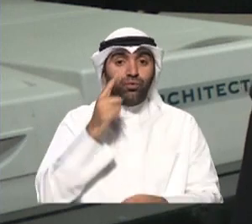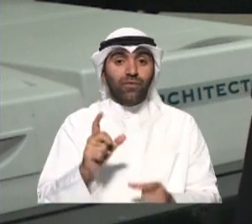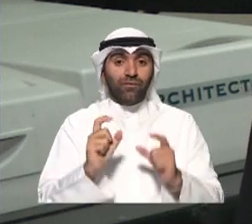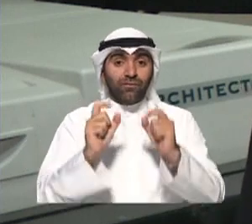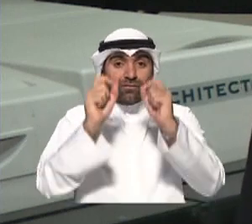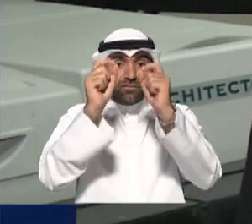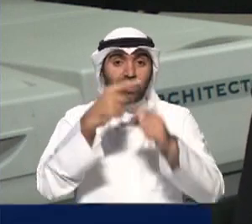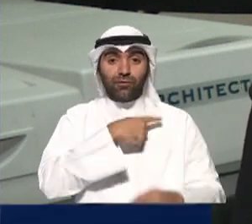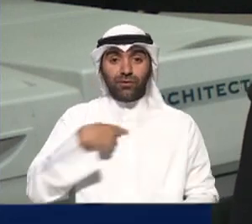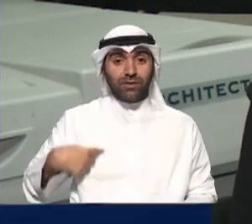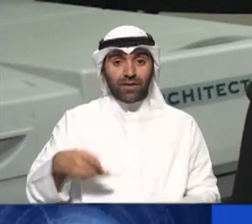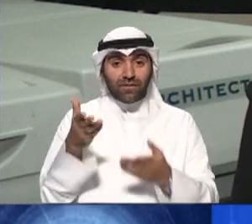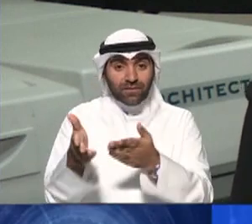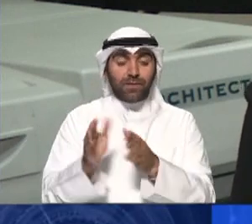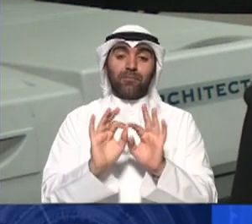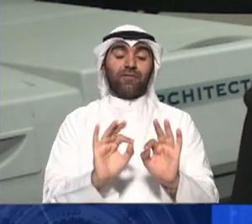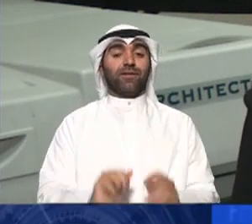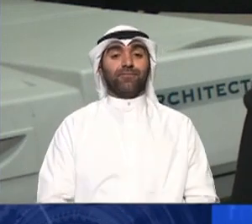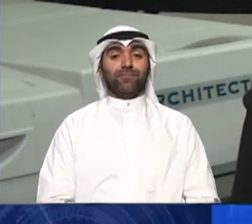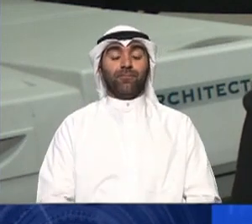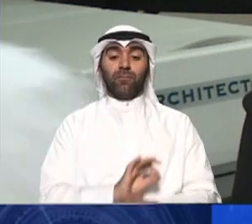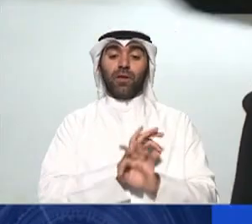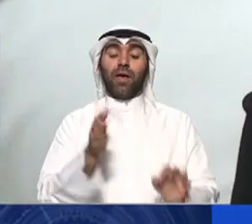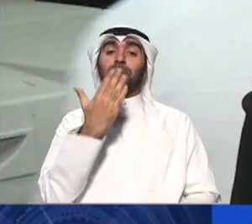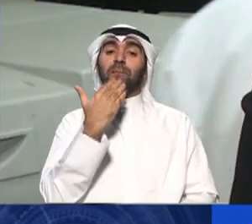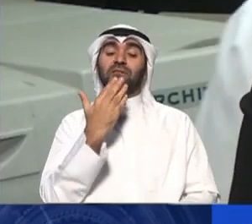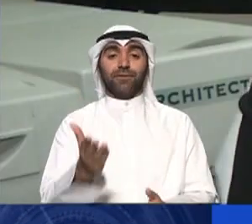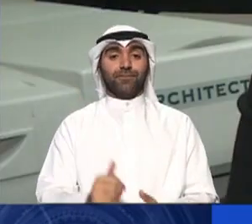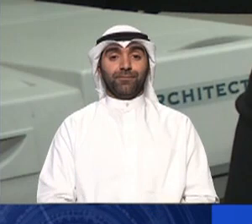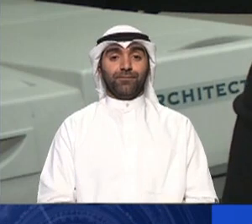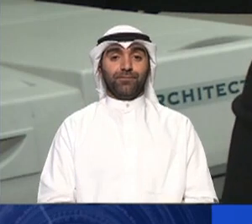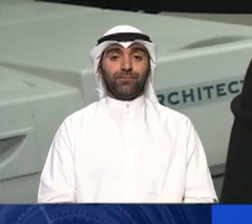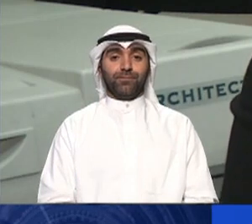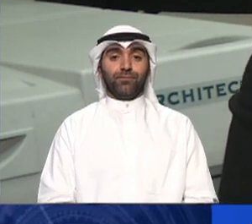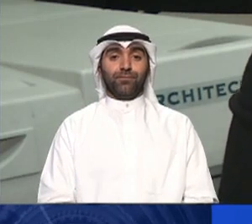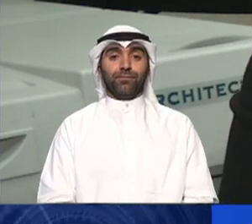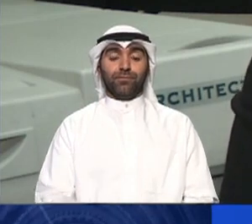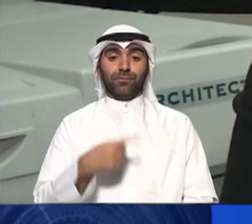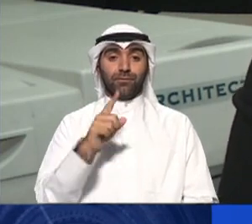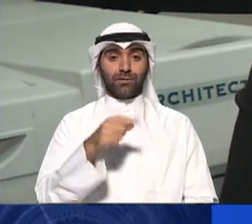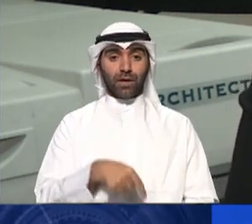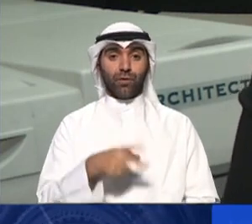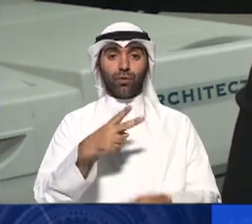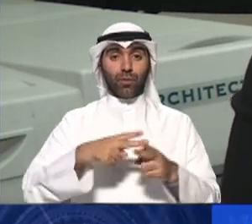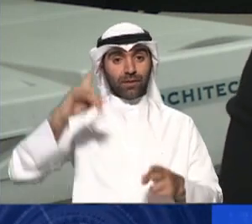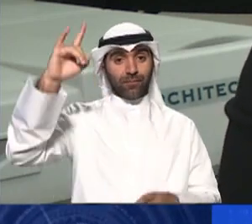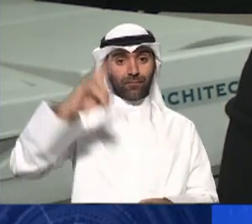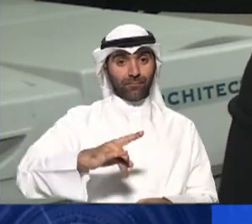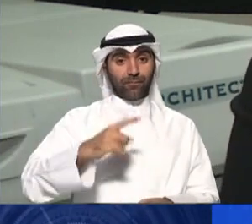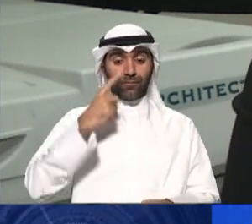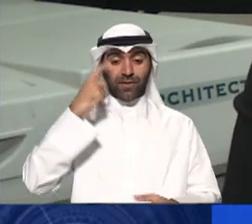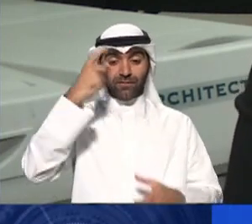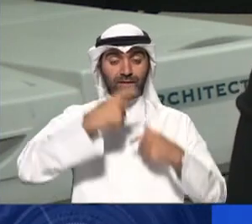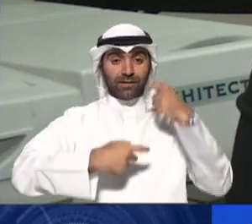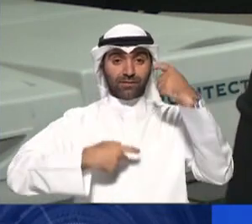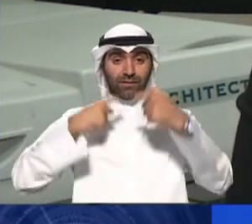يتم استقبال جميع العينات المشتبه بإصابتها بفيروس كورونا من المحاجر في هذا المكان في مختبرات الصحة